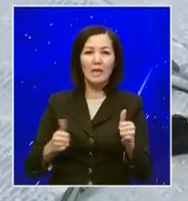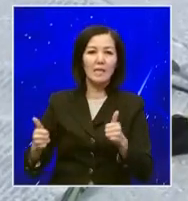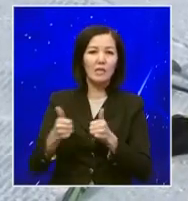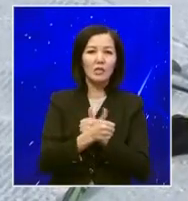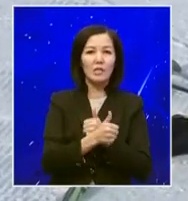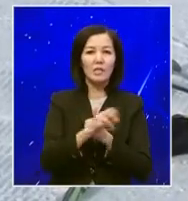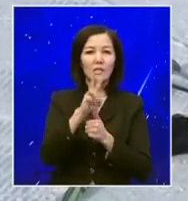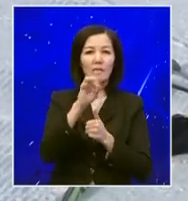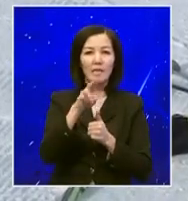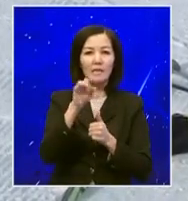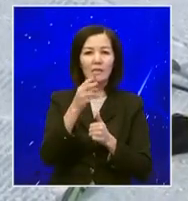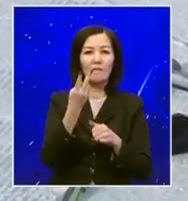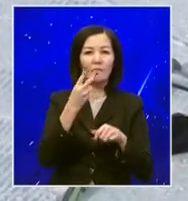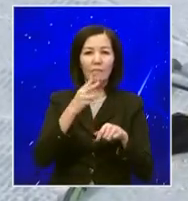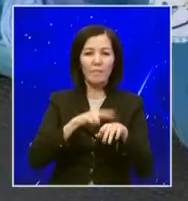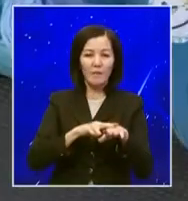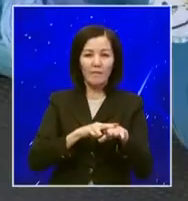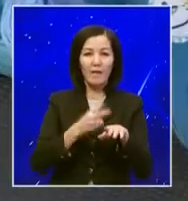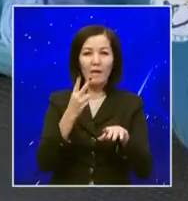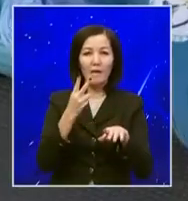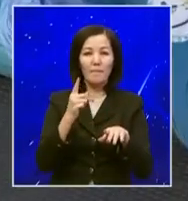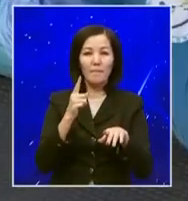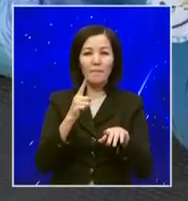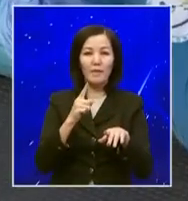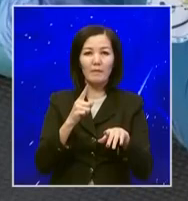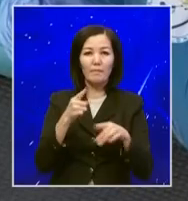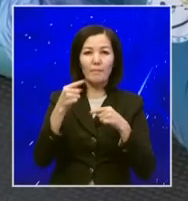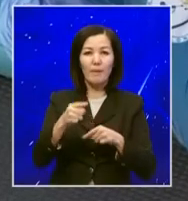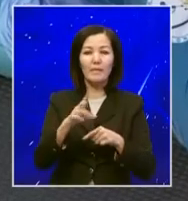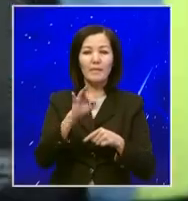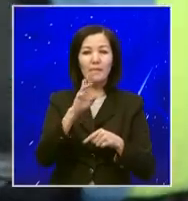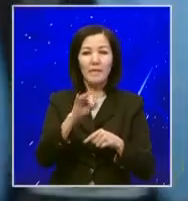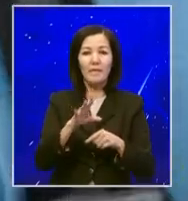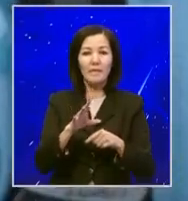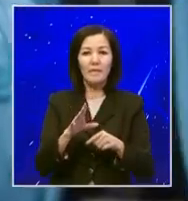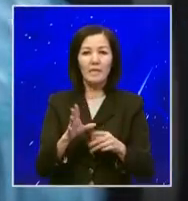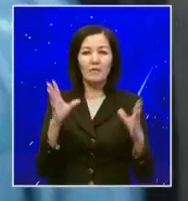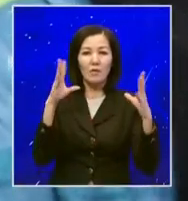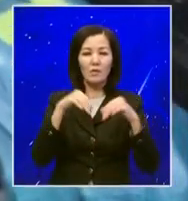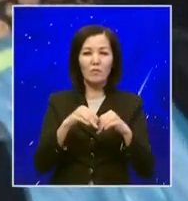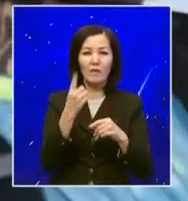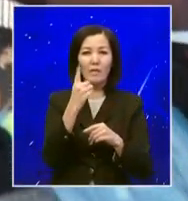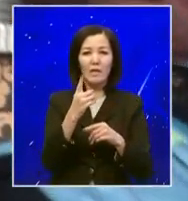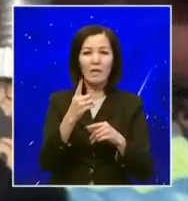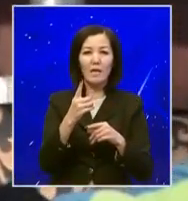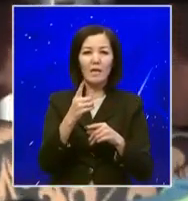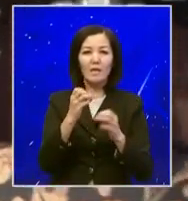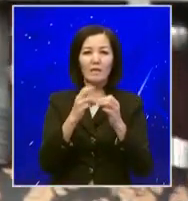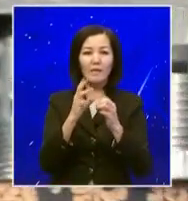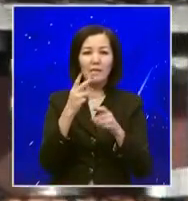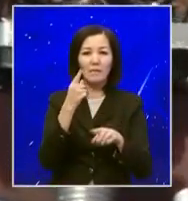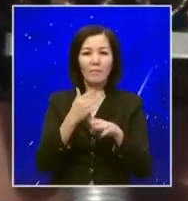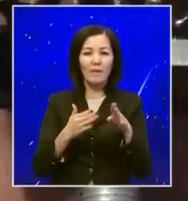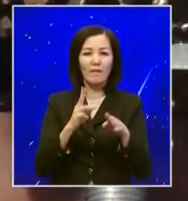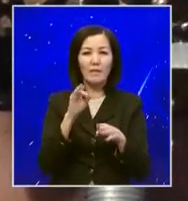Пивоварова, завоевав 2 первых места в дисциплине «Масс-старт» и в индивидуальной гонке на